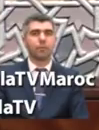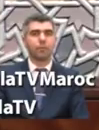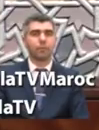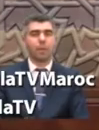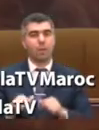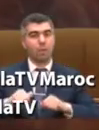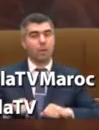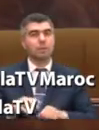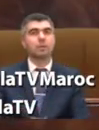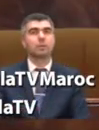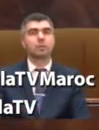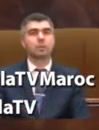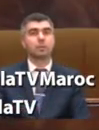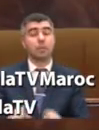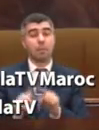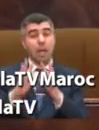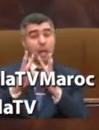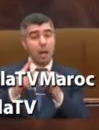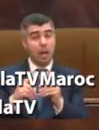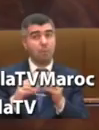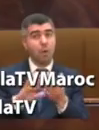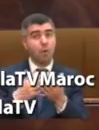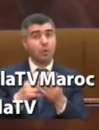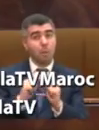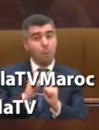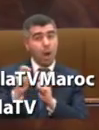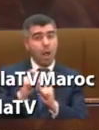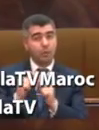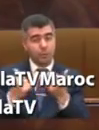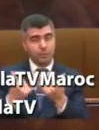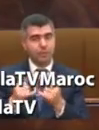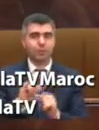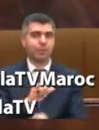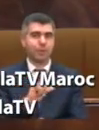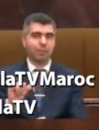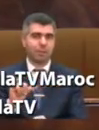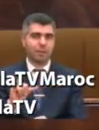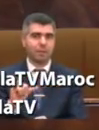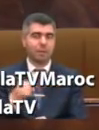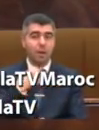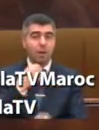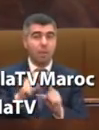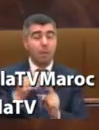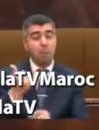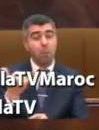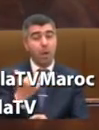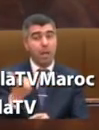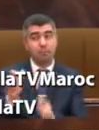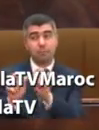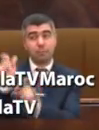السيد الوزير، فعلا هذه ارقام لا يمكن ان نناقشها دابا، ولكن السيد الوزير يعتبر الاستثمار في العنصر البشري مهم